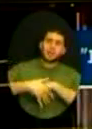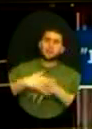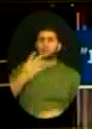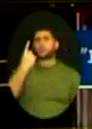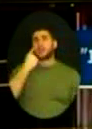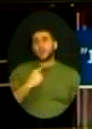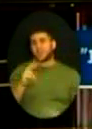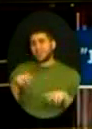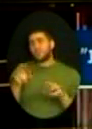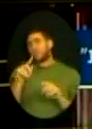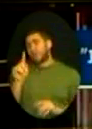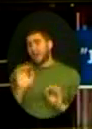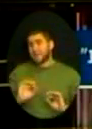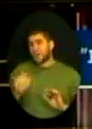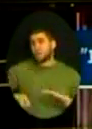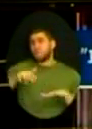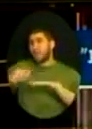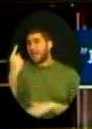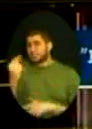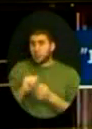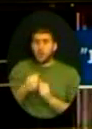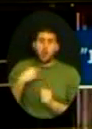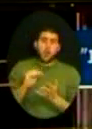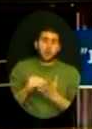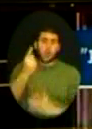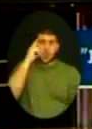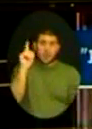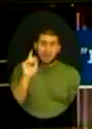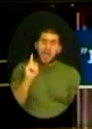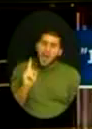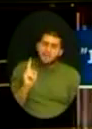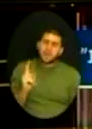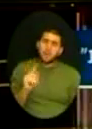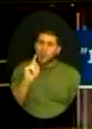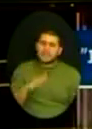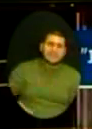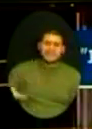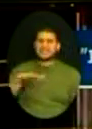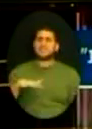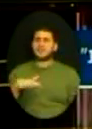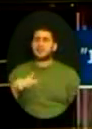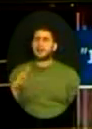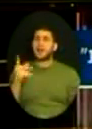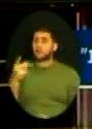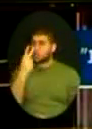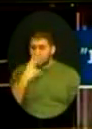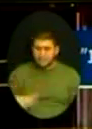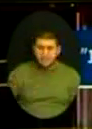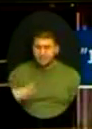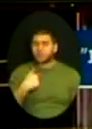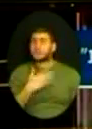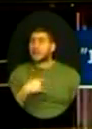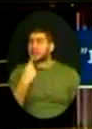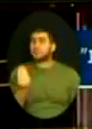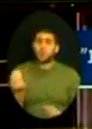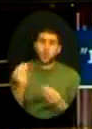לכאורה של, אם לא של ראש הממשלה עצמו, שאנחנו לא יודעות את זה עדיין, אבל בטח ובטח של סביבתו, איפה שאת נוגעת, ואני רוצה להגיד לך